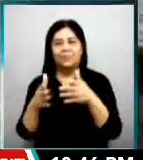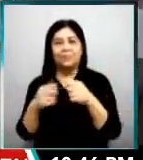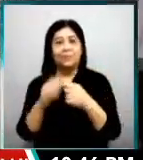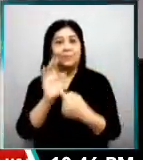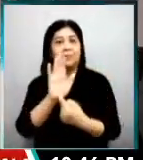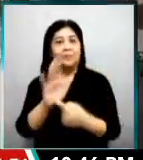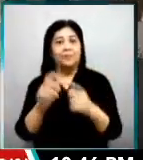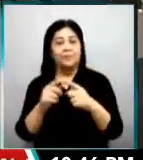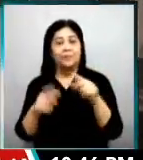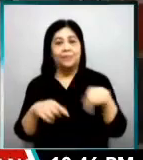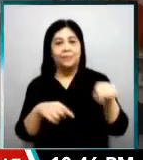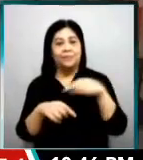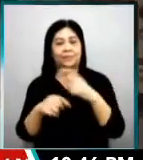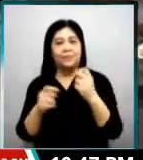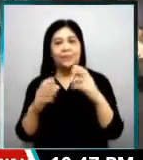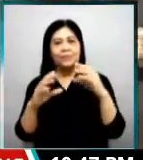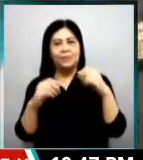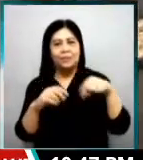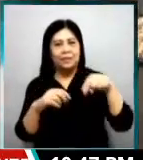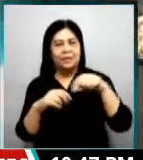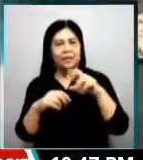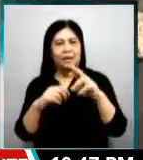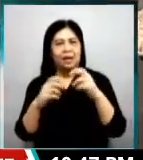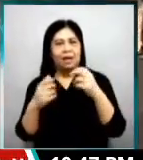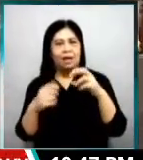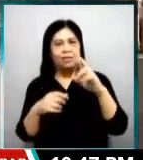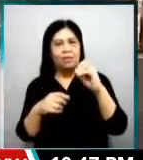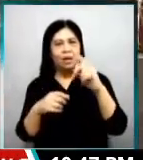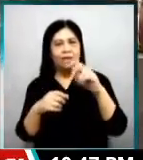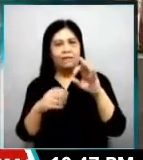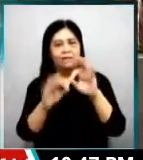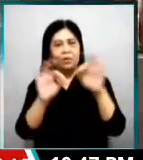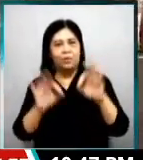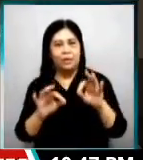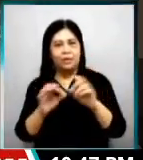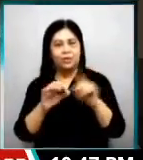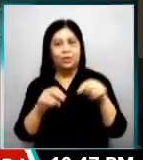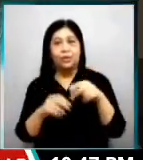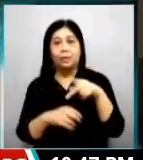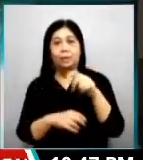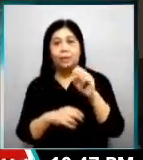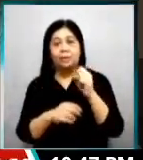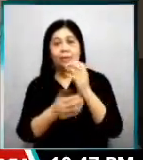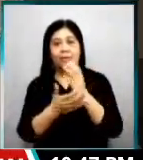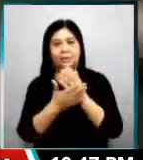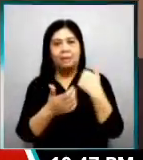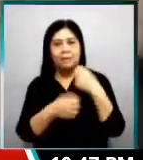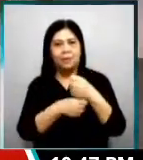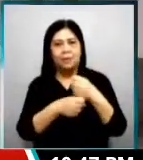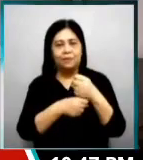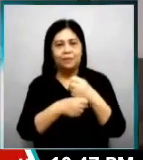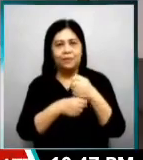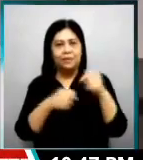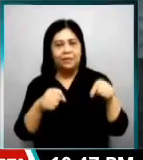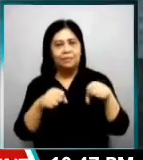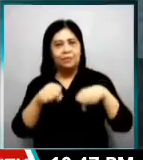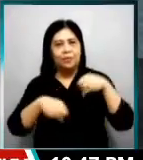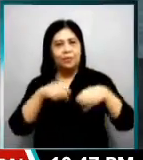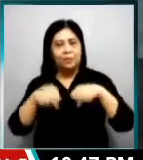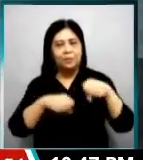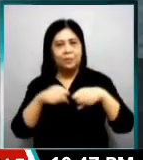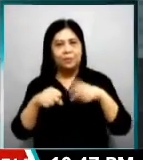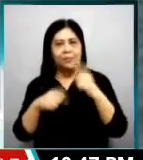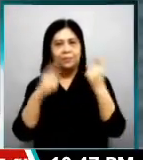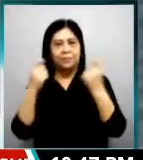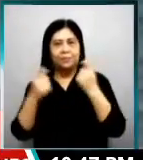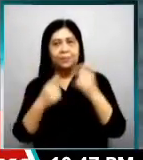o malabutas na rock formation sa tabi ng dagat. May pit stop din na coffee shop para sa mga biker at turista. Dati